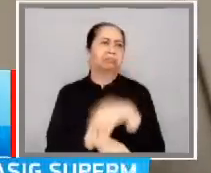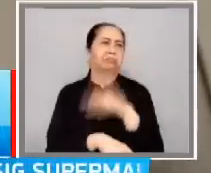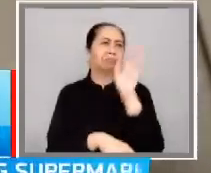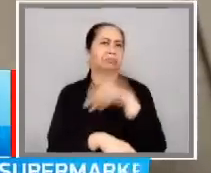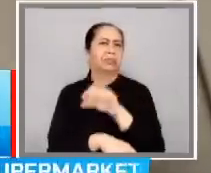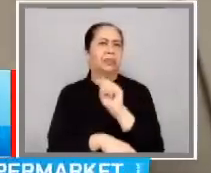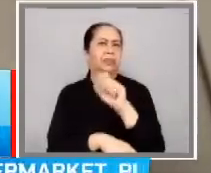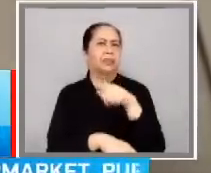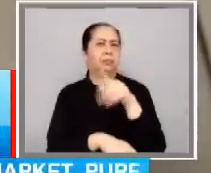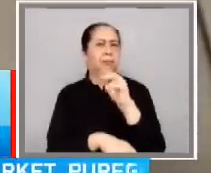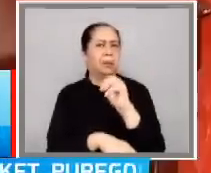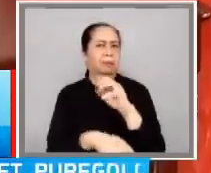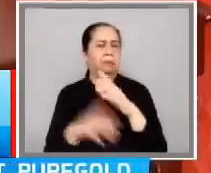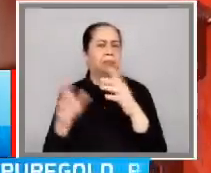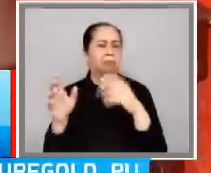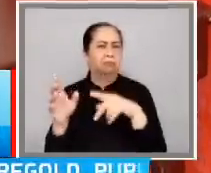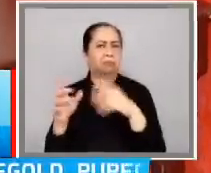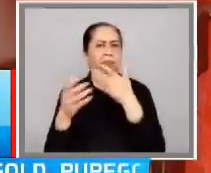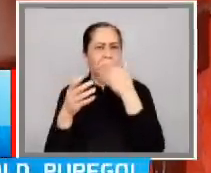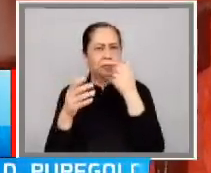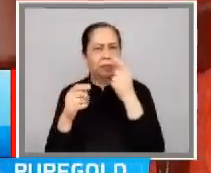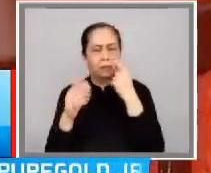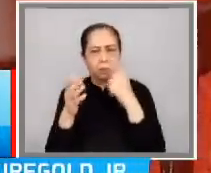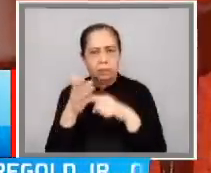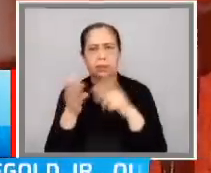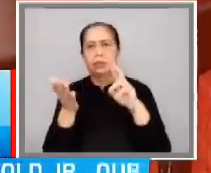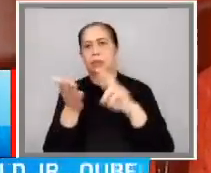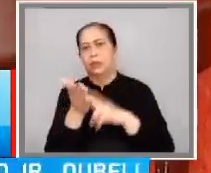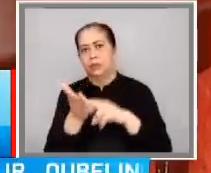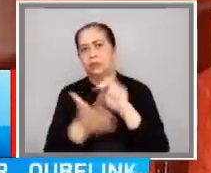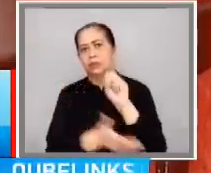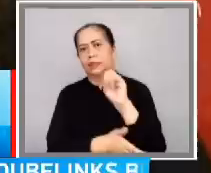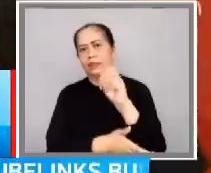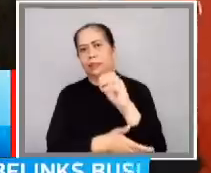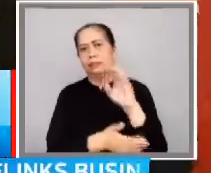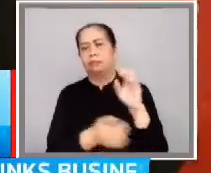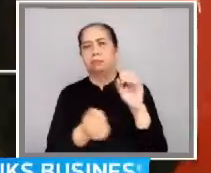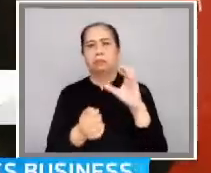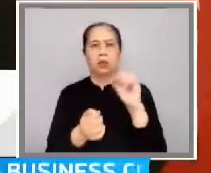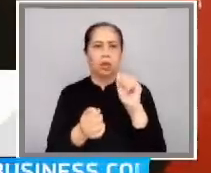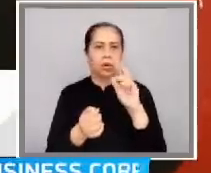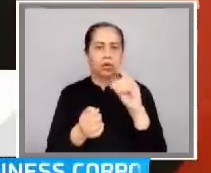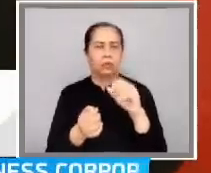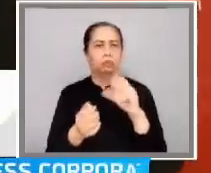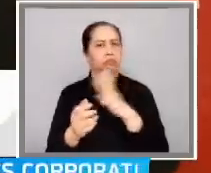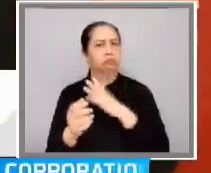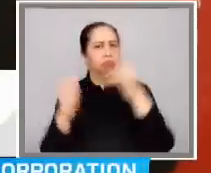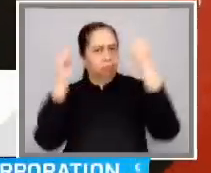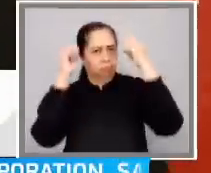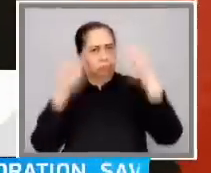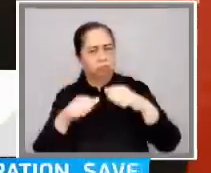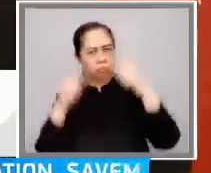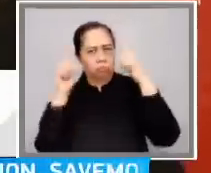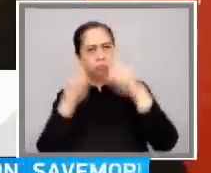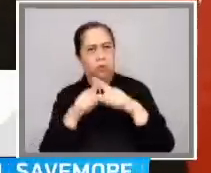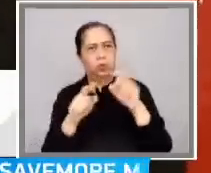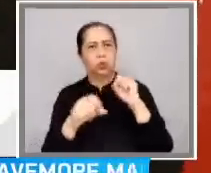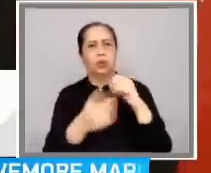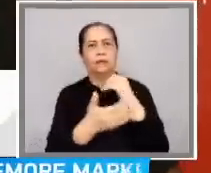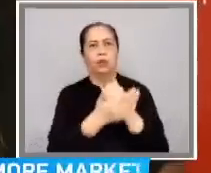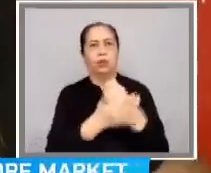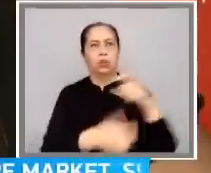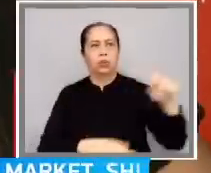message, mas mainam pa rin daw na maiparehistro ang SIM card. Pabor po ako doon para maiwasan yung mga na nagte-text